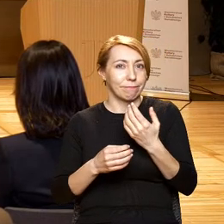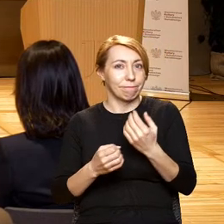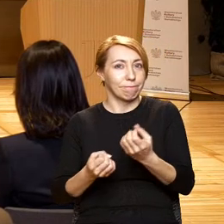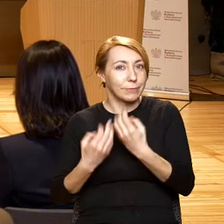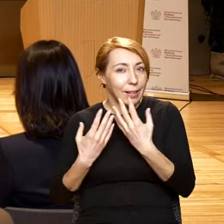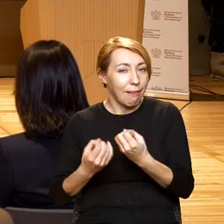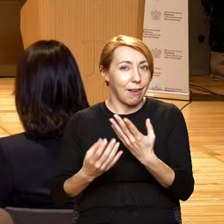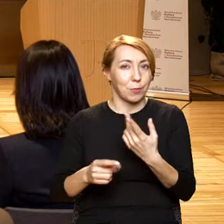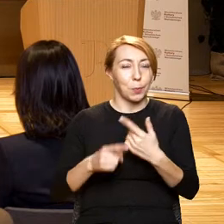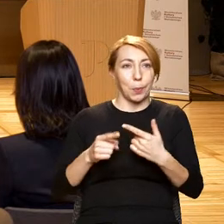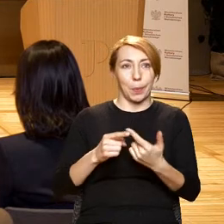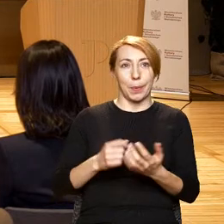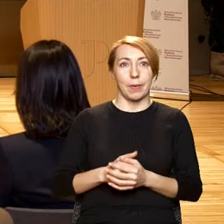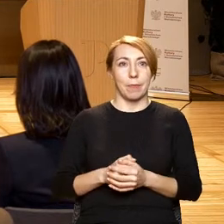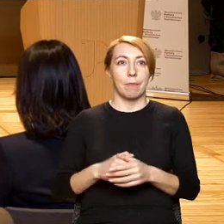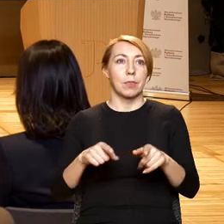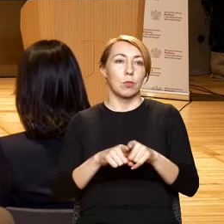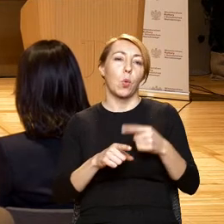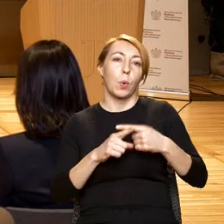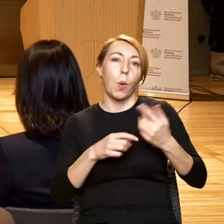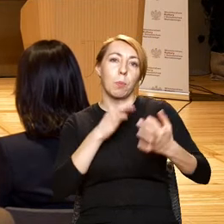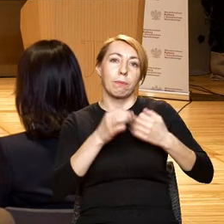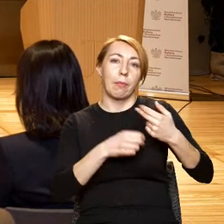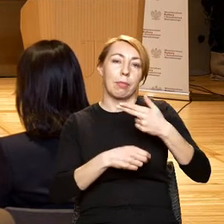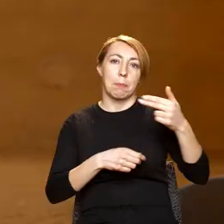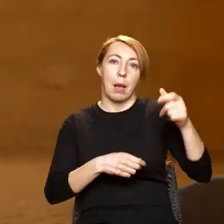dwa słowa też o autorze?